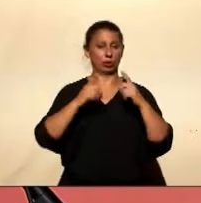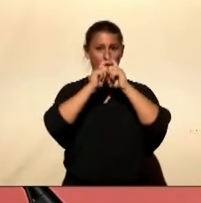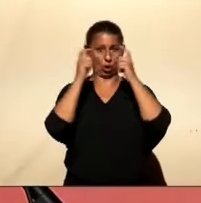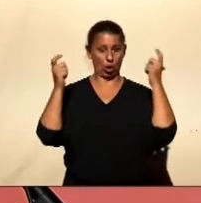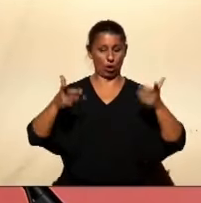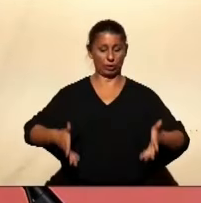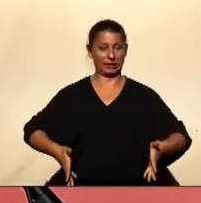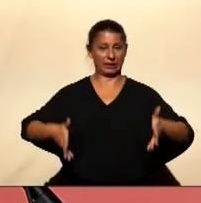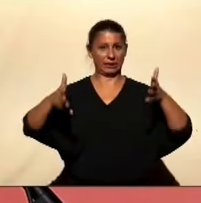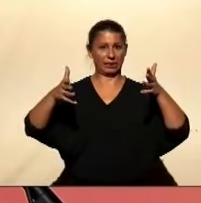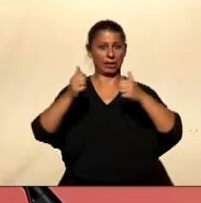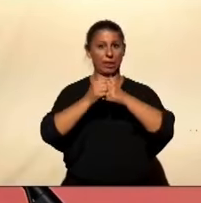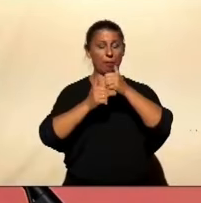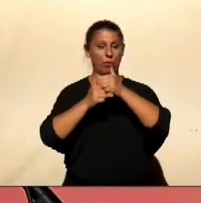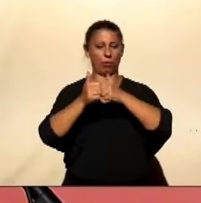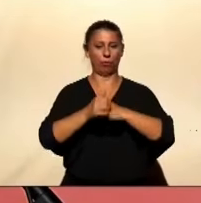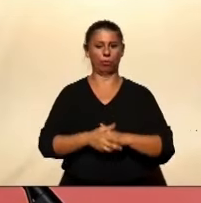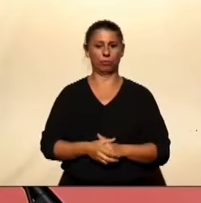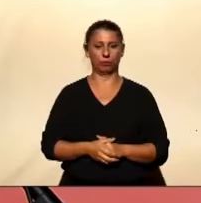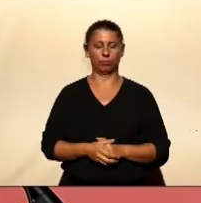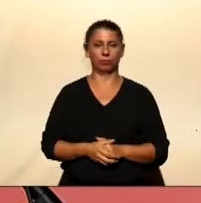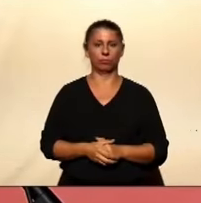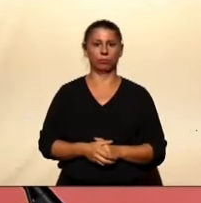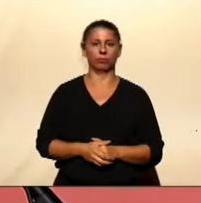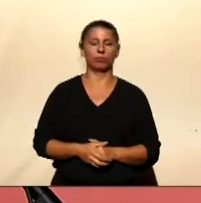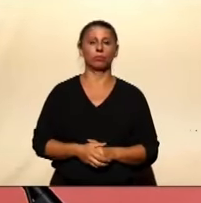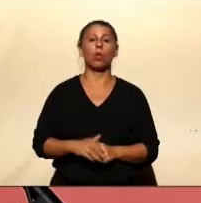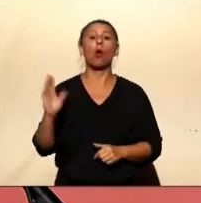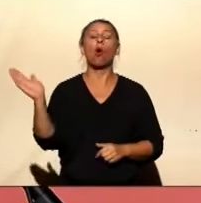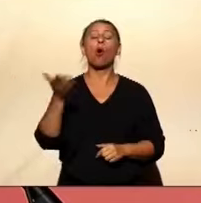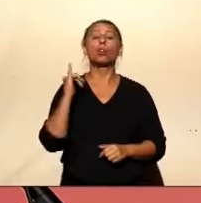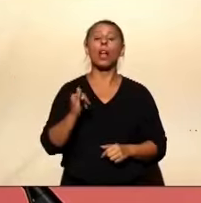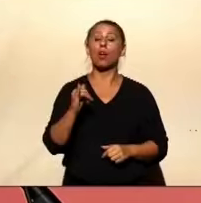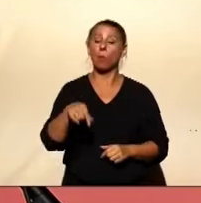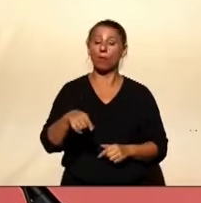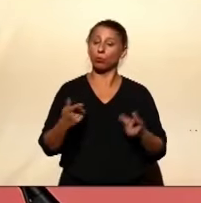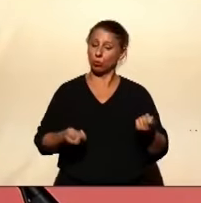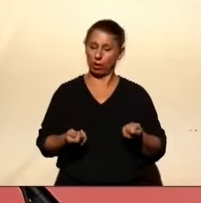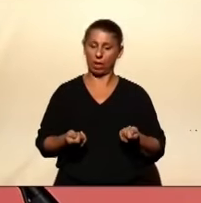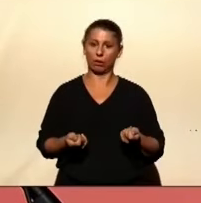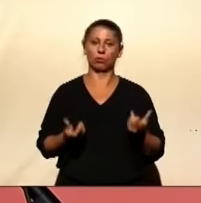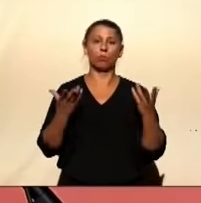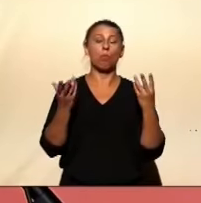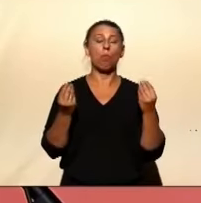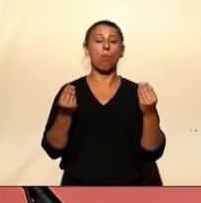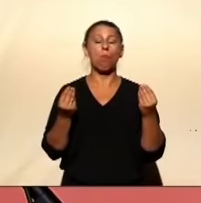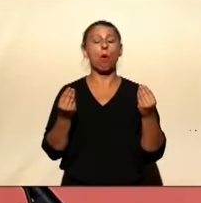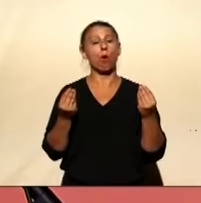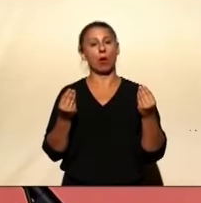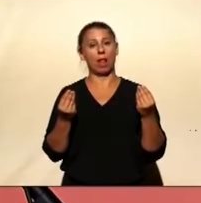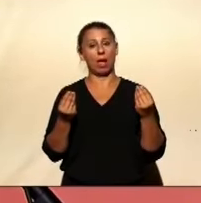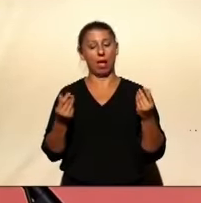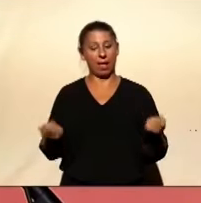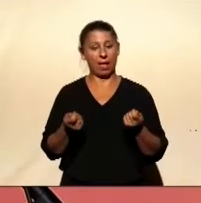σχολικών κτηρίων και υποδομών? Ενώ και όταν ακόμα αυτό γίνεται, πολλά από τα έργα είναι